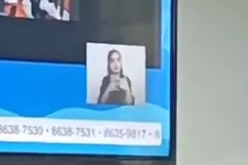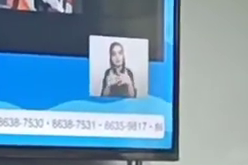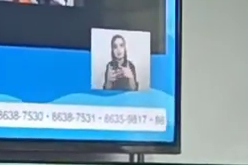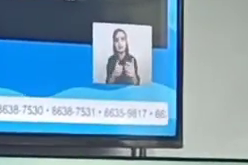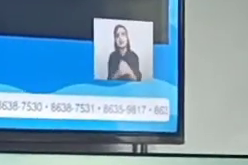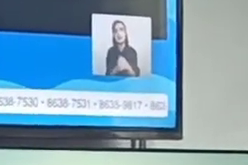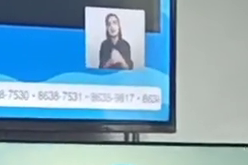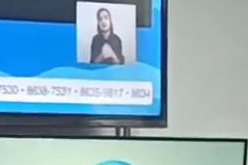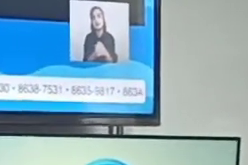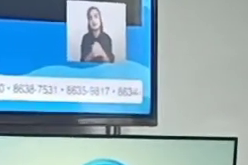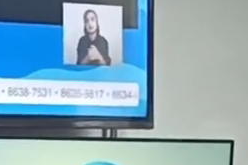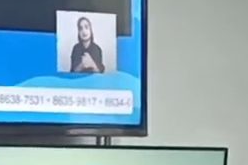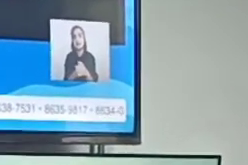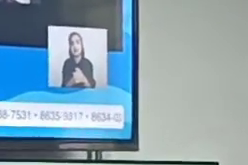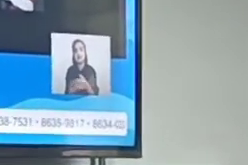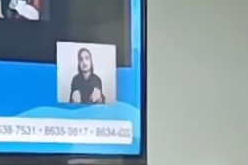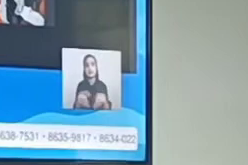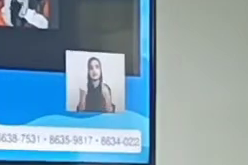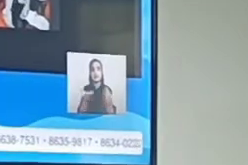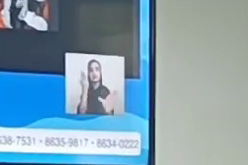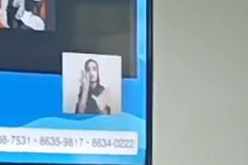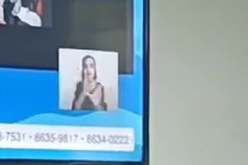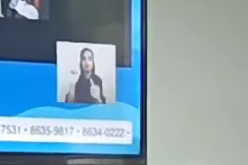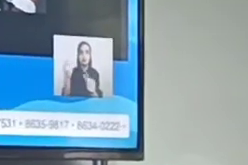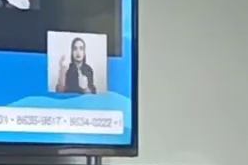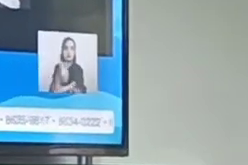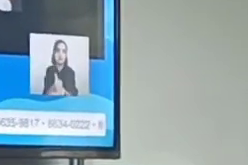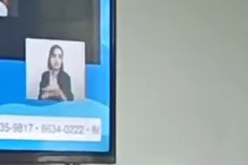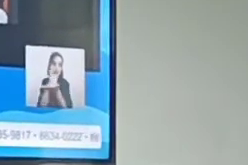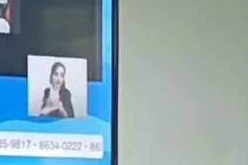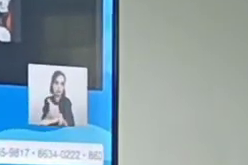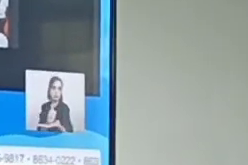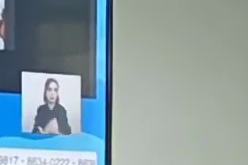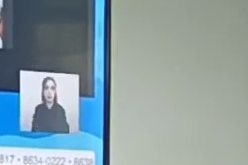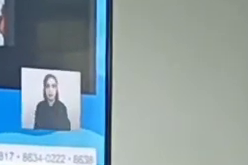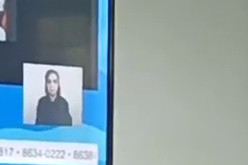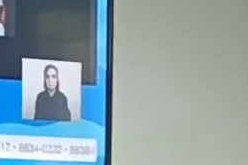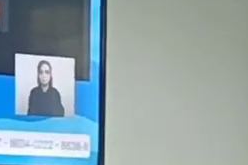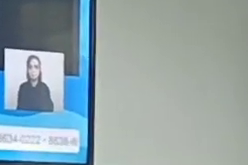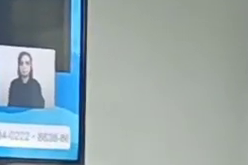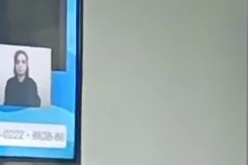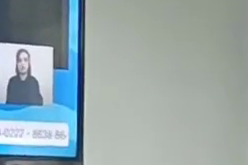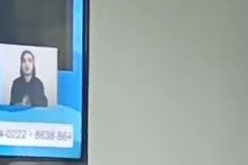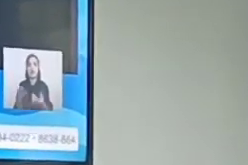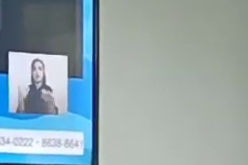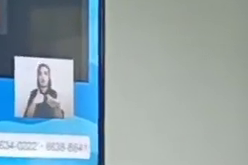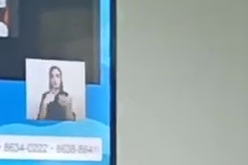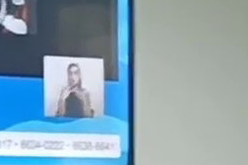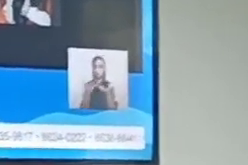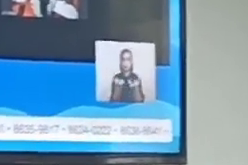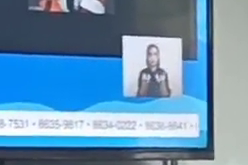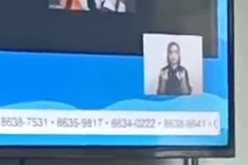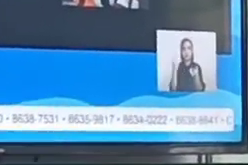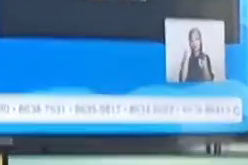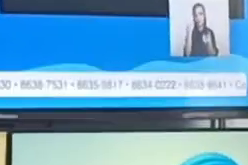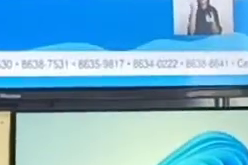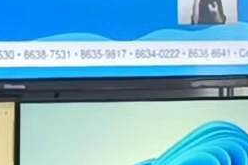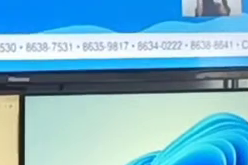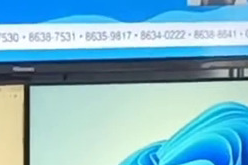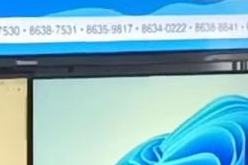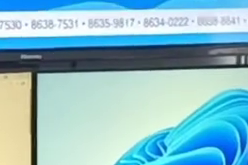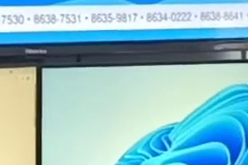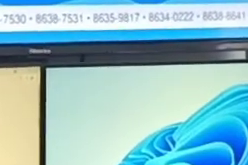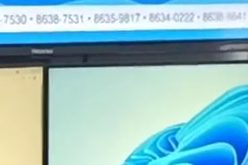silang schedule. O, siguro yun na po muna. Sana nakita po rin ninyo kanina yung mga materials na